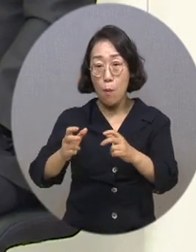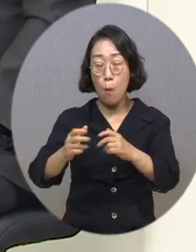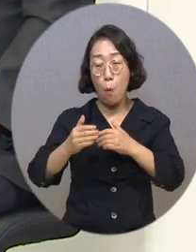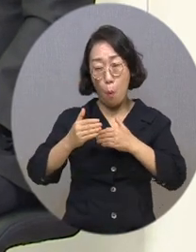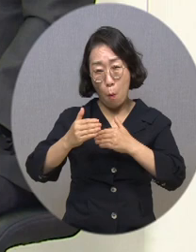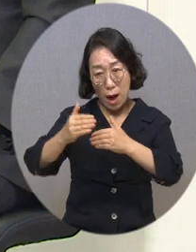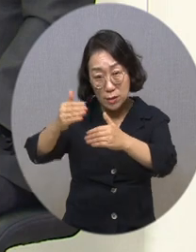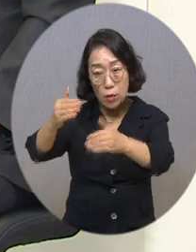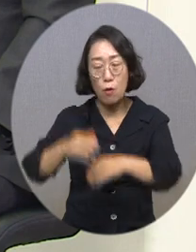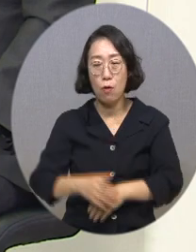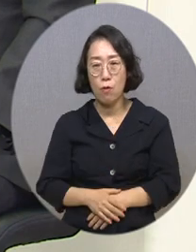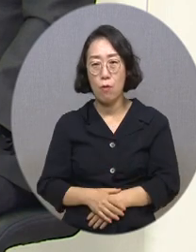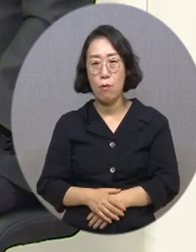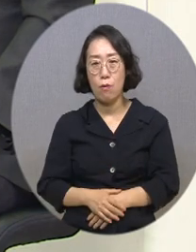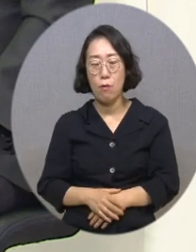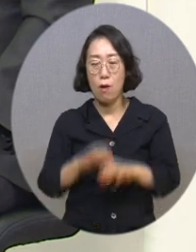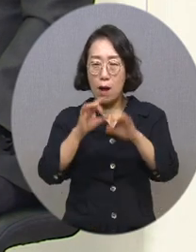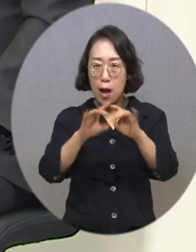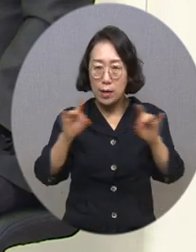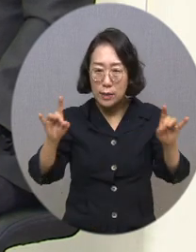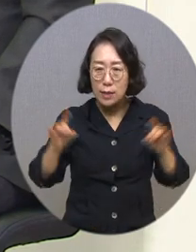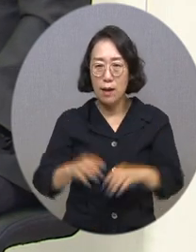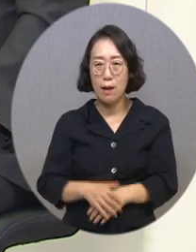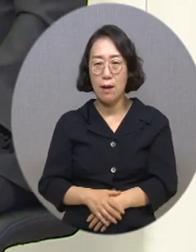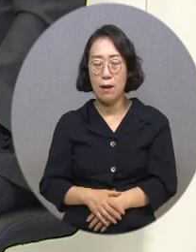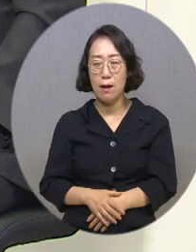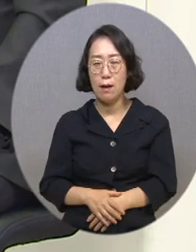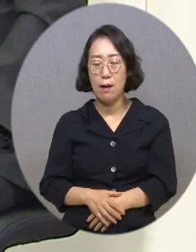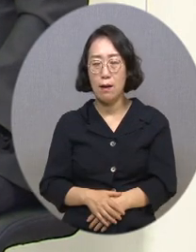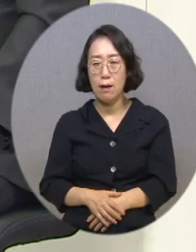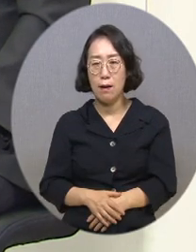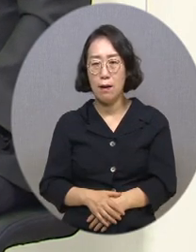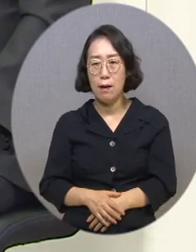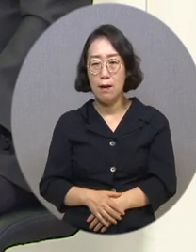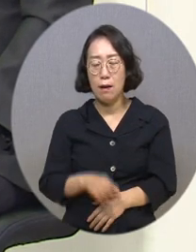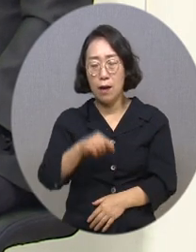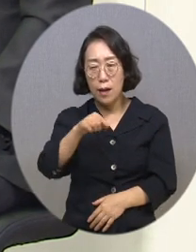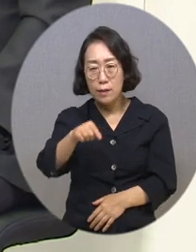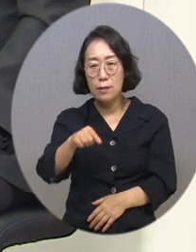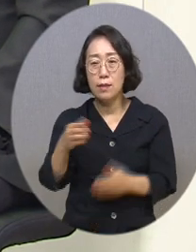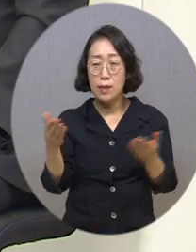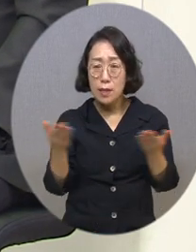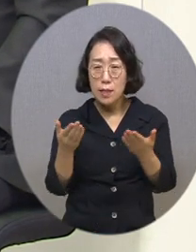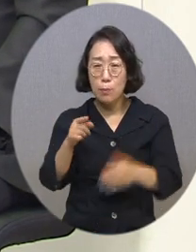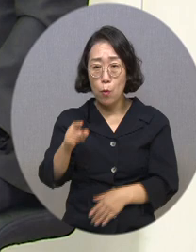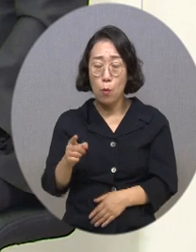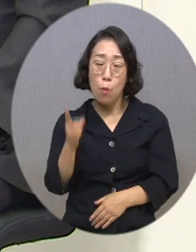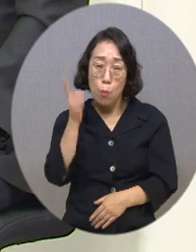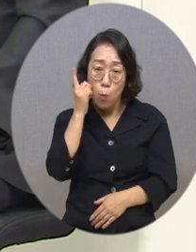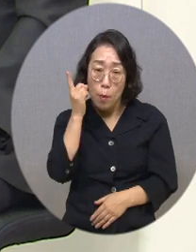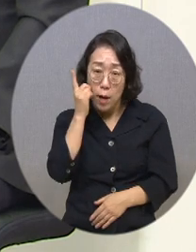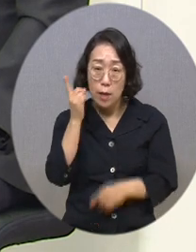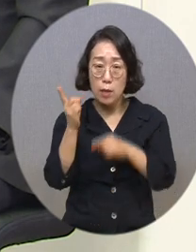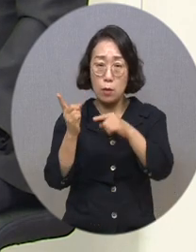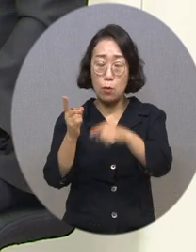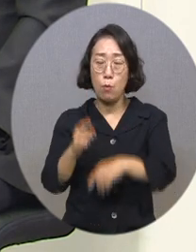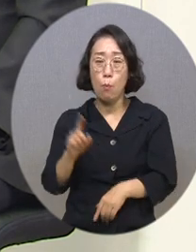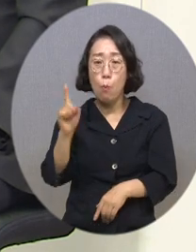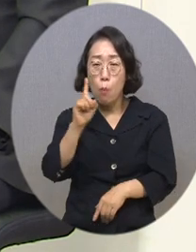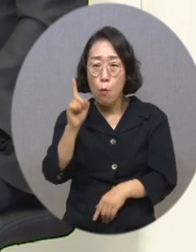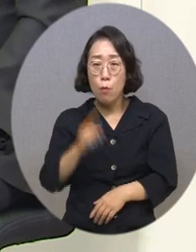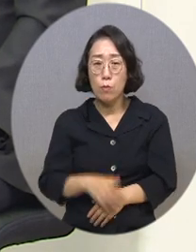네. 퍼스널 브랜딩이 과연 무엇을 통칭하는 거며 네. 이 모바일을 통해서